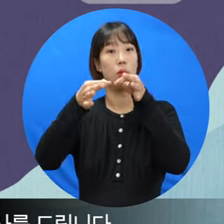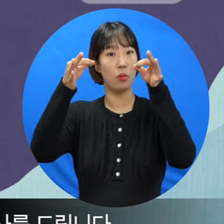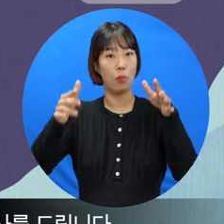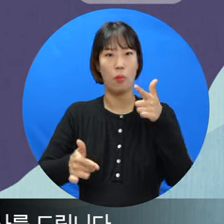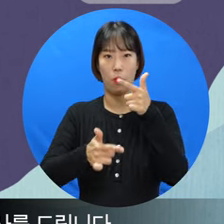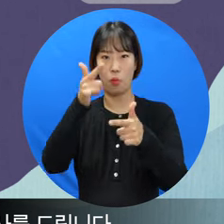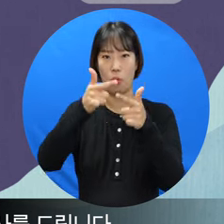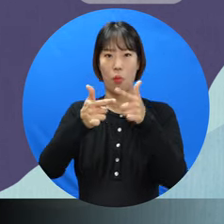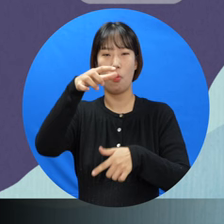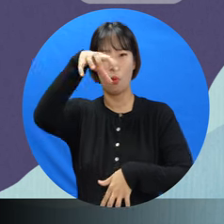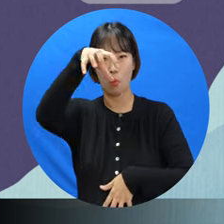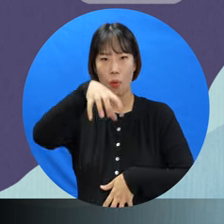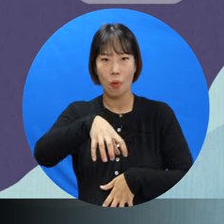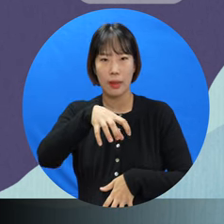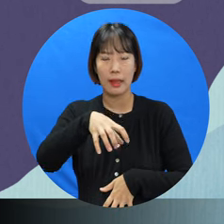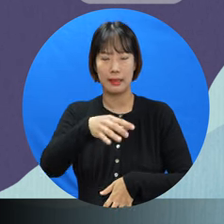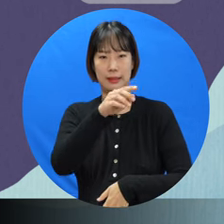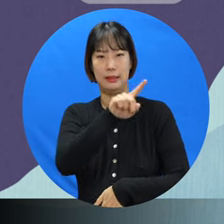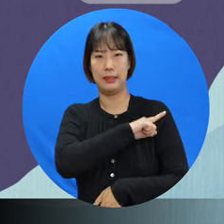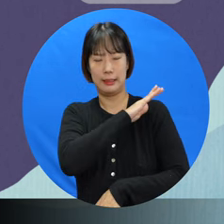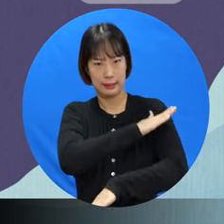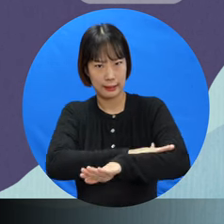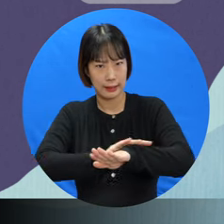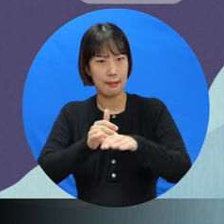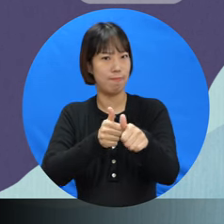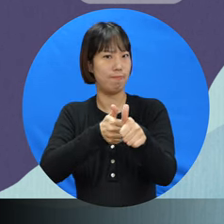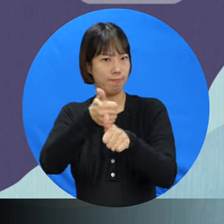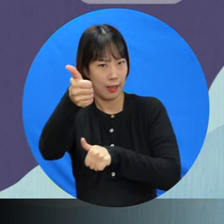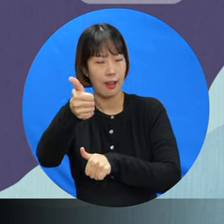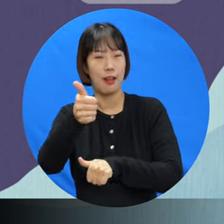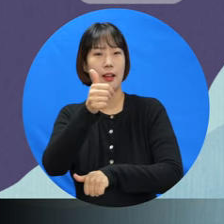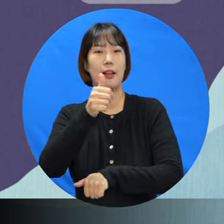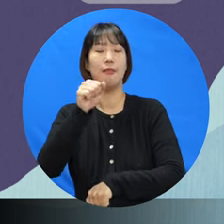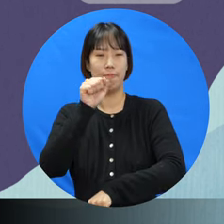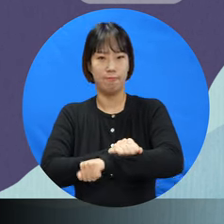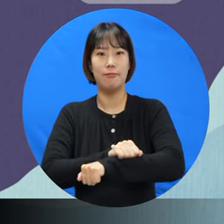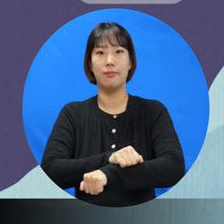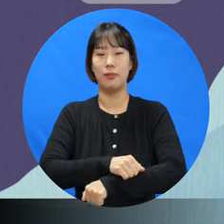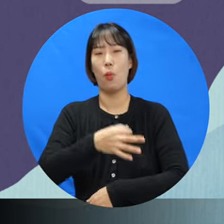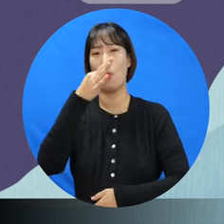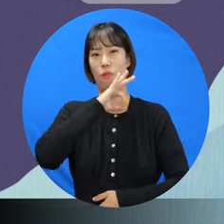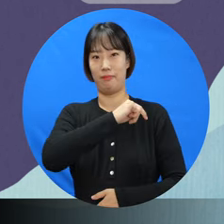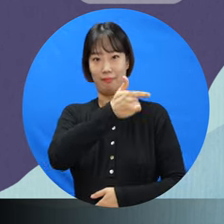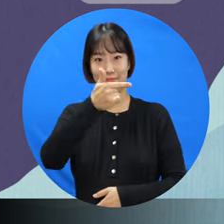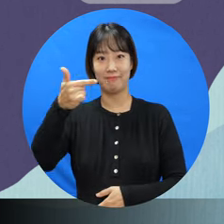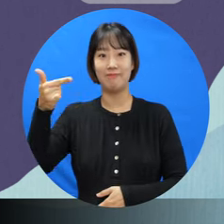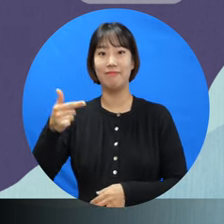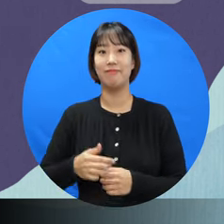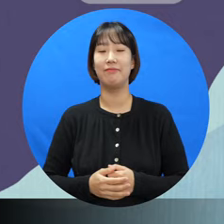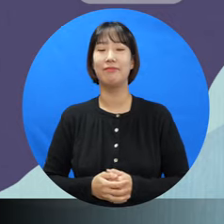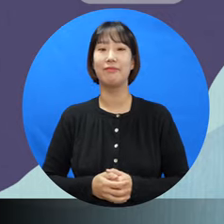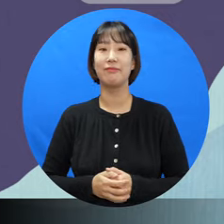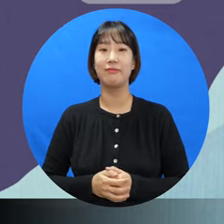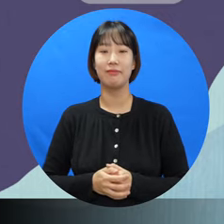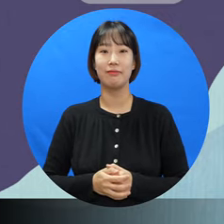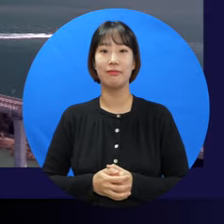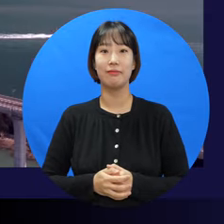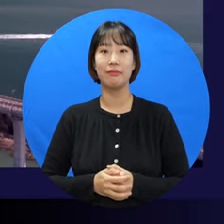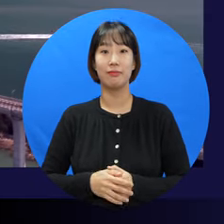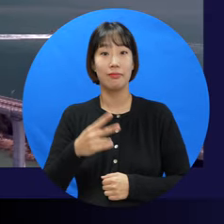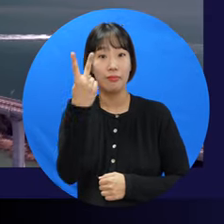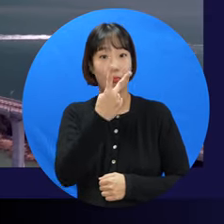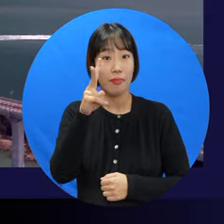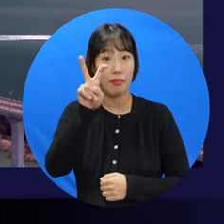목포 역사에 큰 발자취를 남기는 너무나 보람있고 알찬 한해를 만들어 낼 수 있었습니다